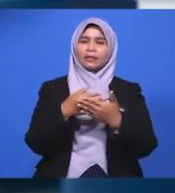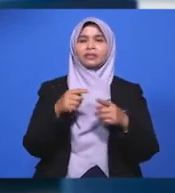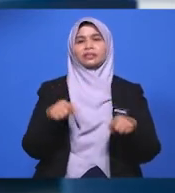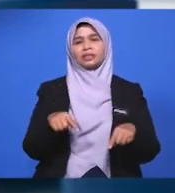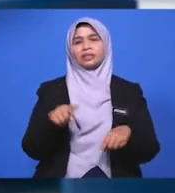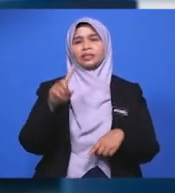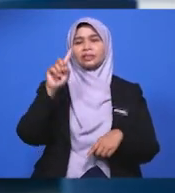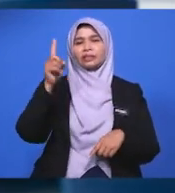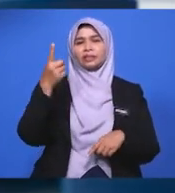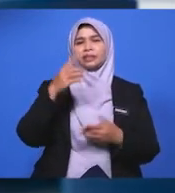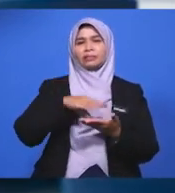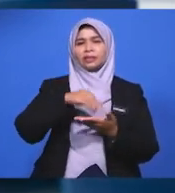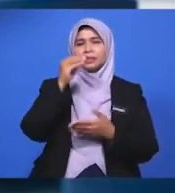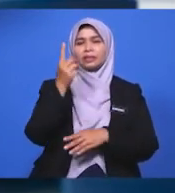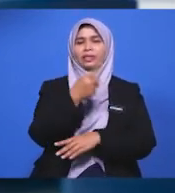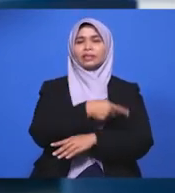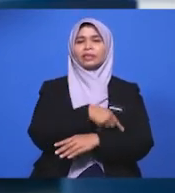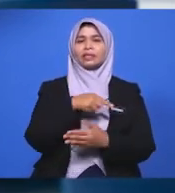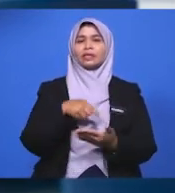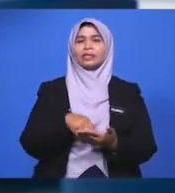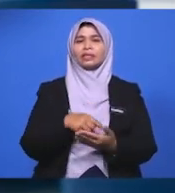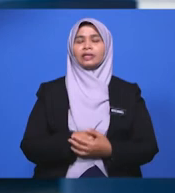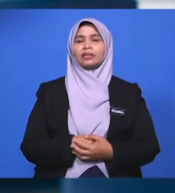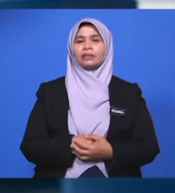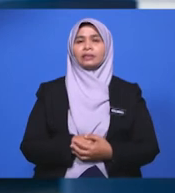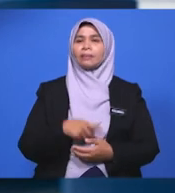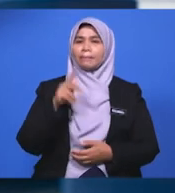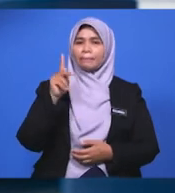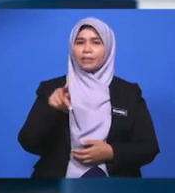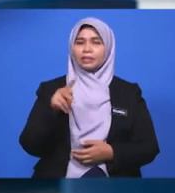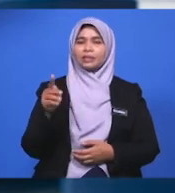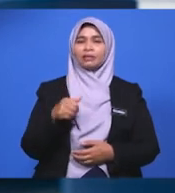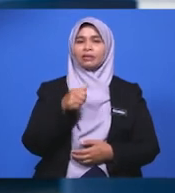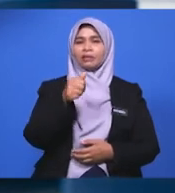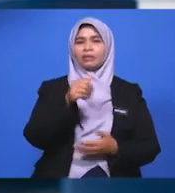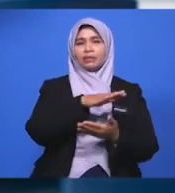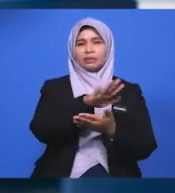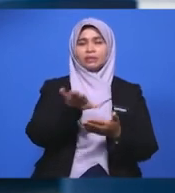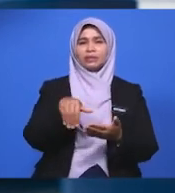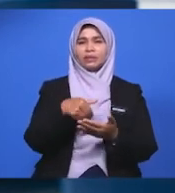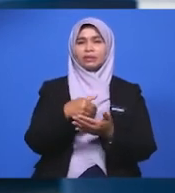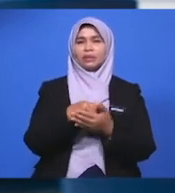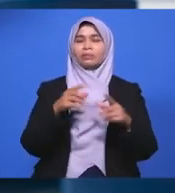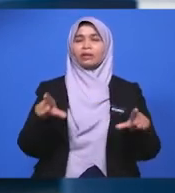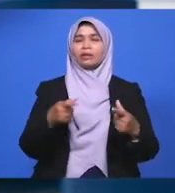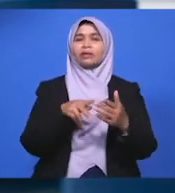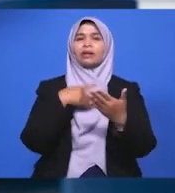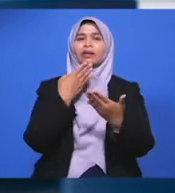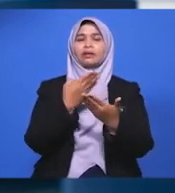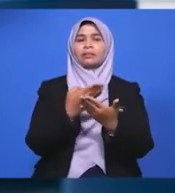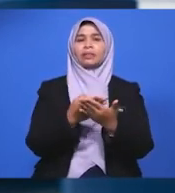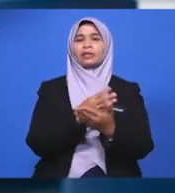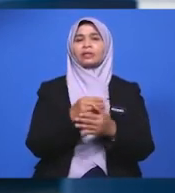dahulu pembelajaran kita pada hari ini. Pastikan anda semua melakukan kebaikan